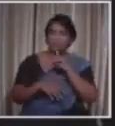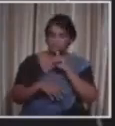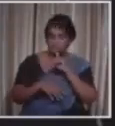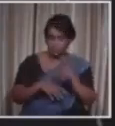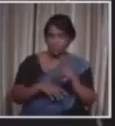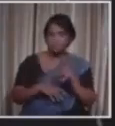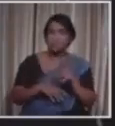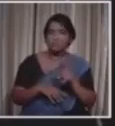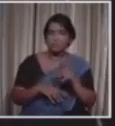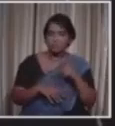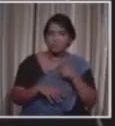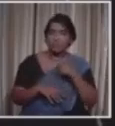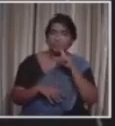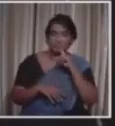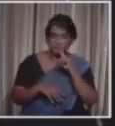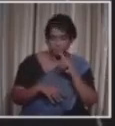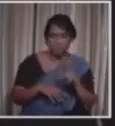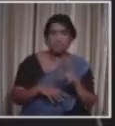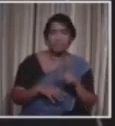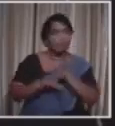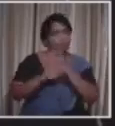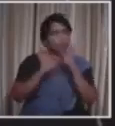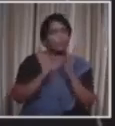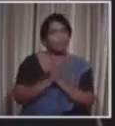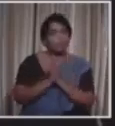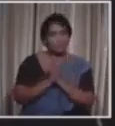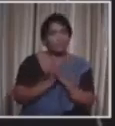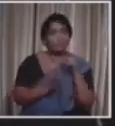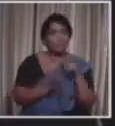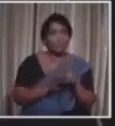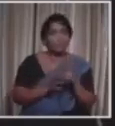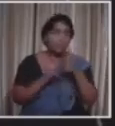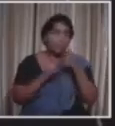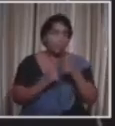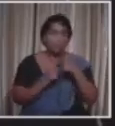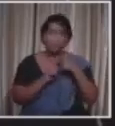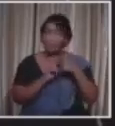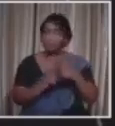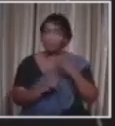मतकर अभी इकरवा सील दिनाटम मेघन शुभवादी बल